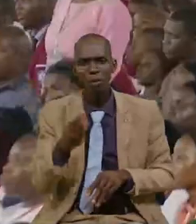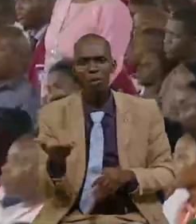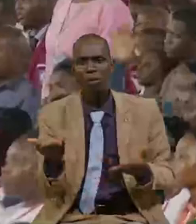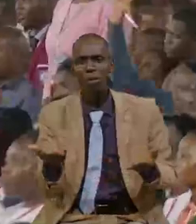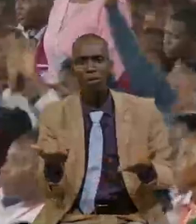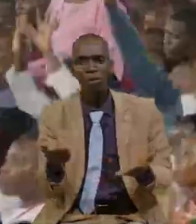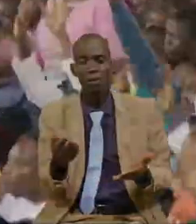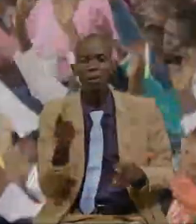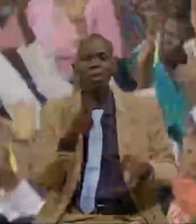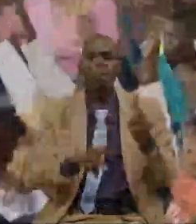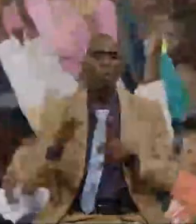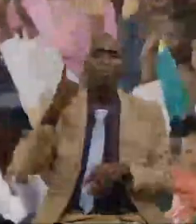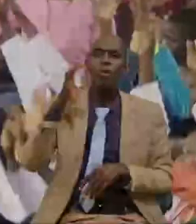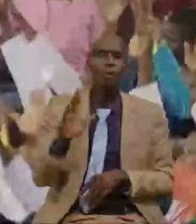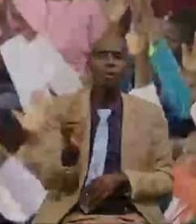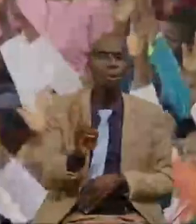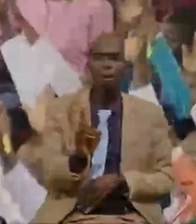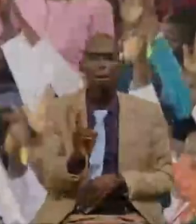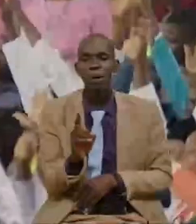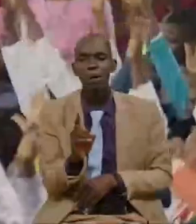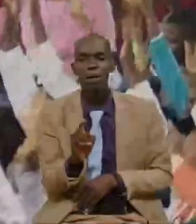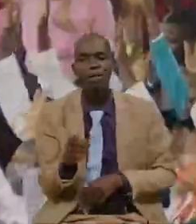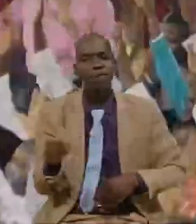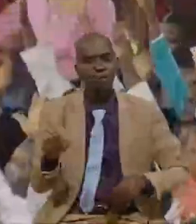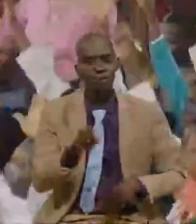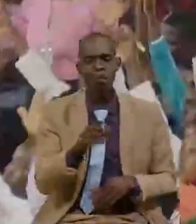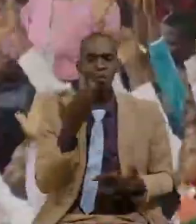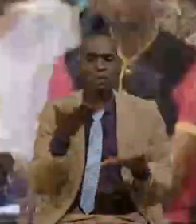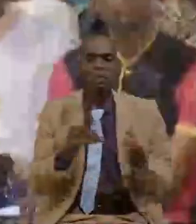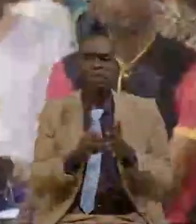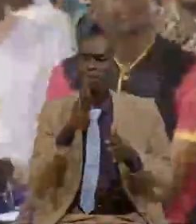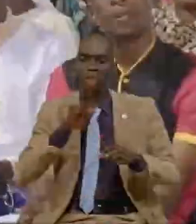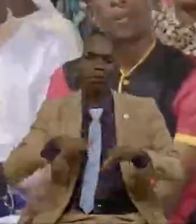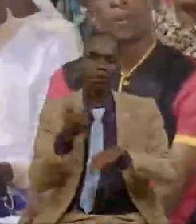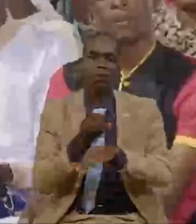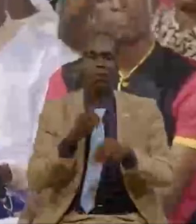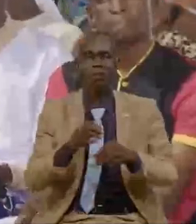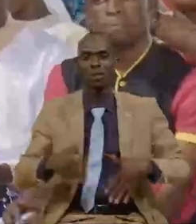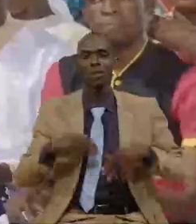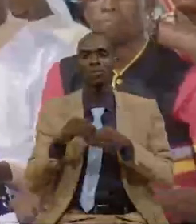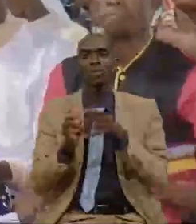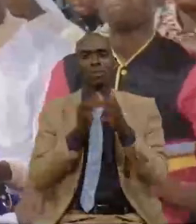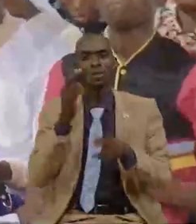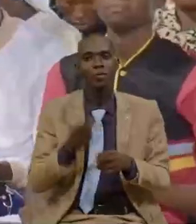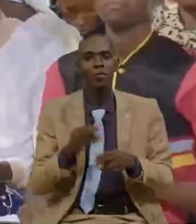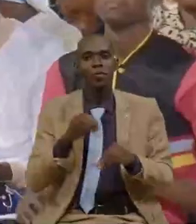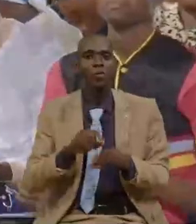Dieu. Où êtes-vous, peuple de Dieu? Que cela soit confirmé dans votre vie au nom de